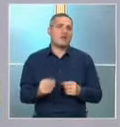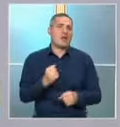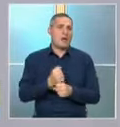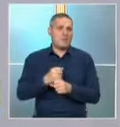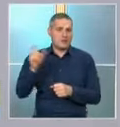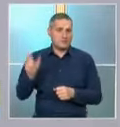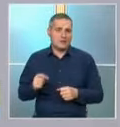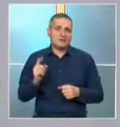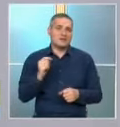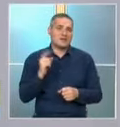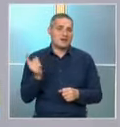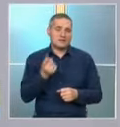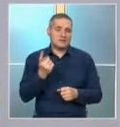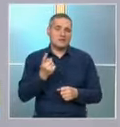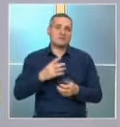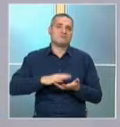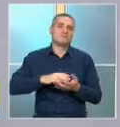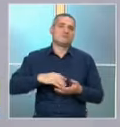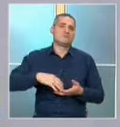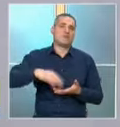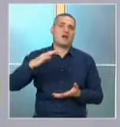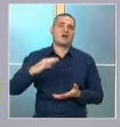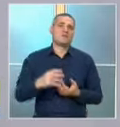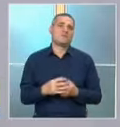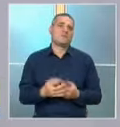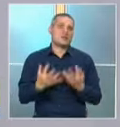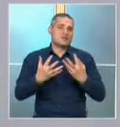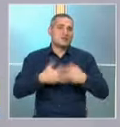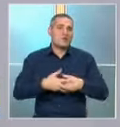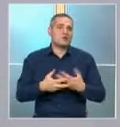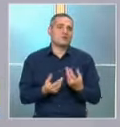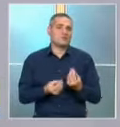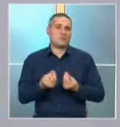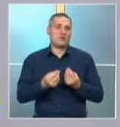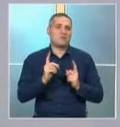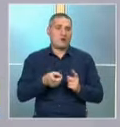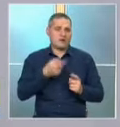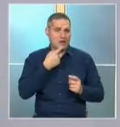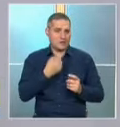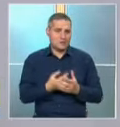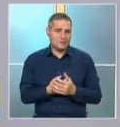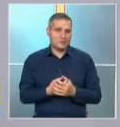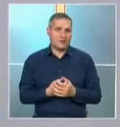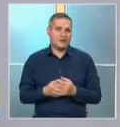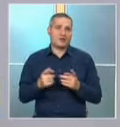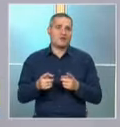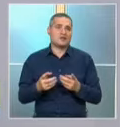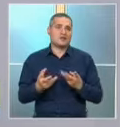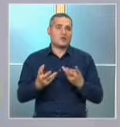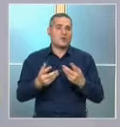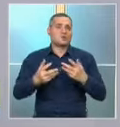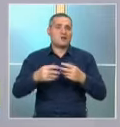тях. Единственото и най-така сложно предизвикателство, бих казала, и то се